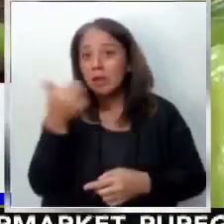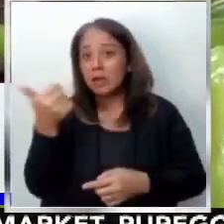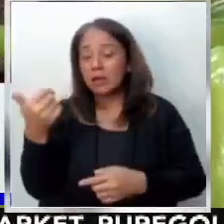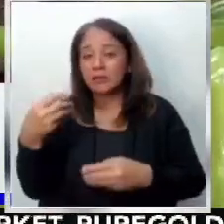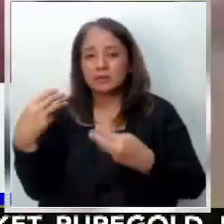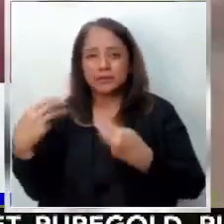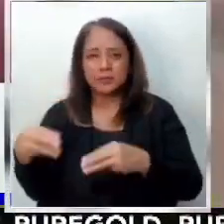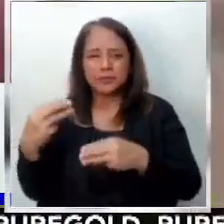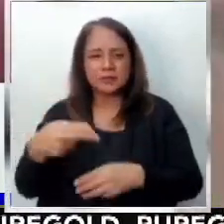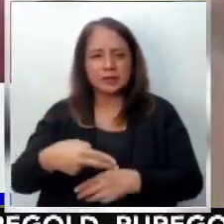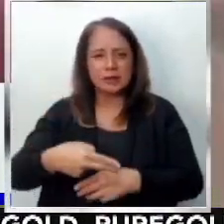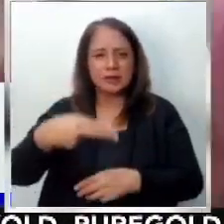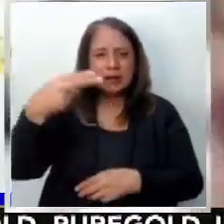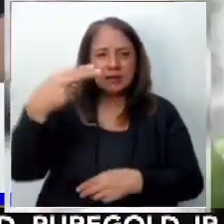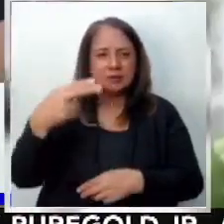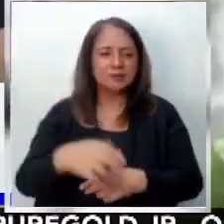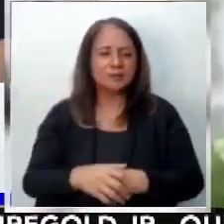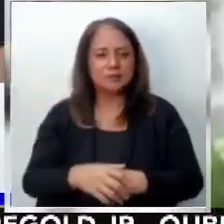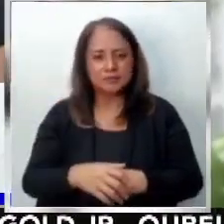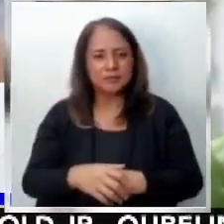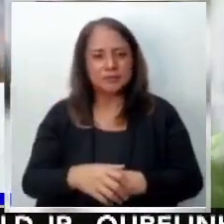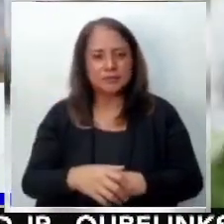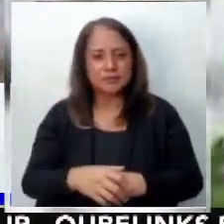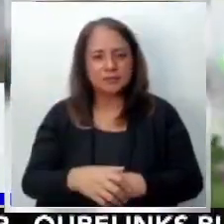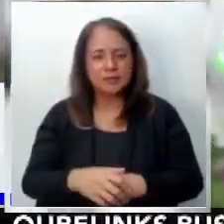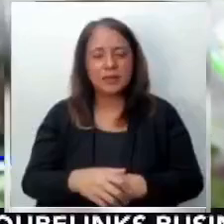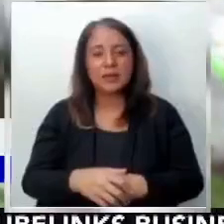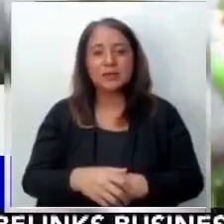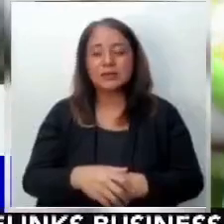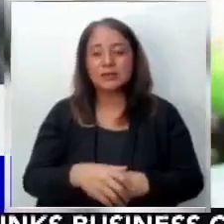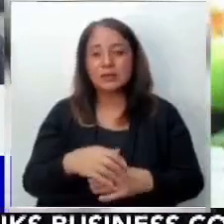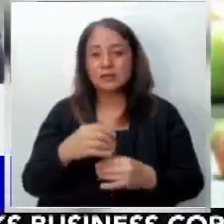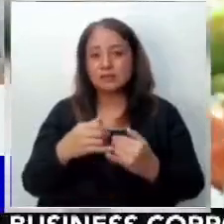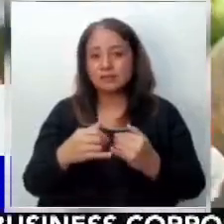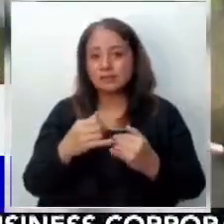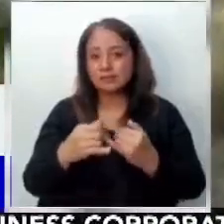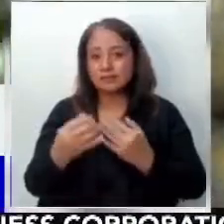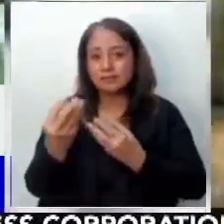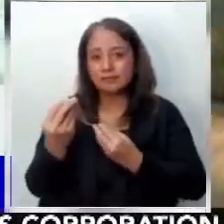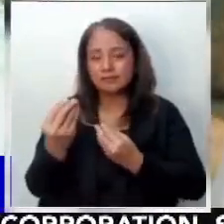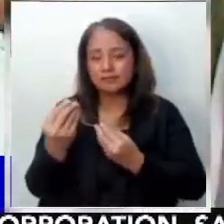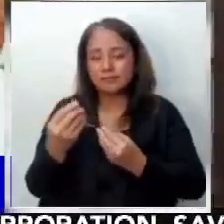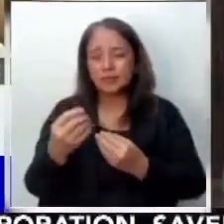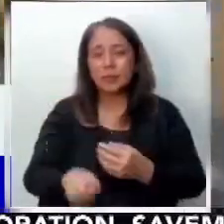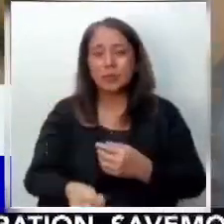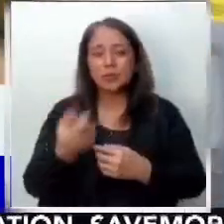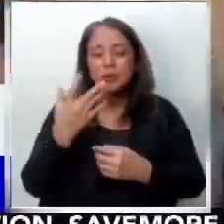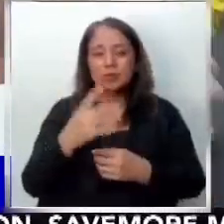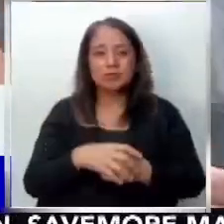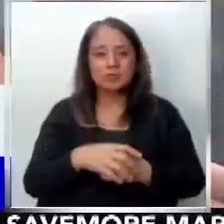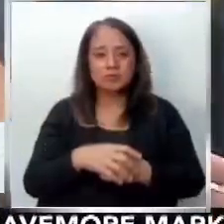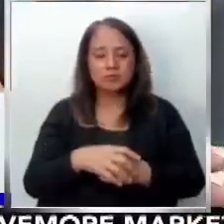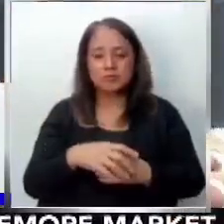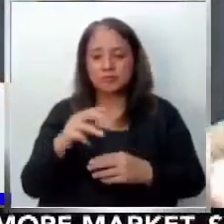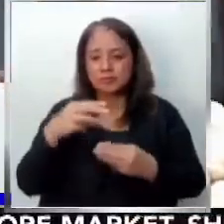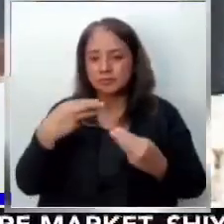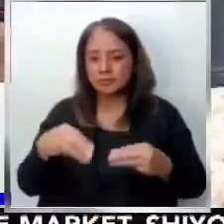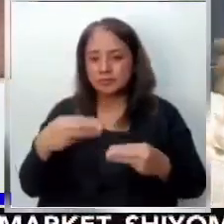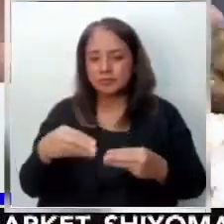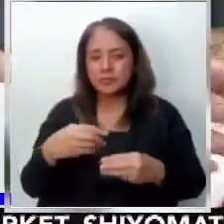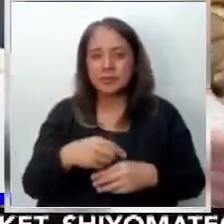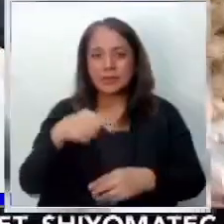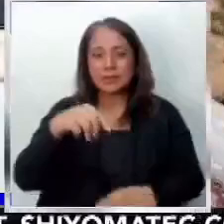mataas ang presyo ng sibuyas. Sa pinakahuling price monitoring ng DA sa mga palengke sa Metro Manila, dito sa Mega